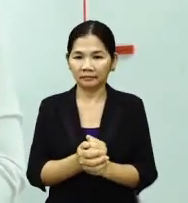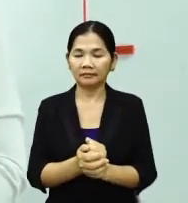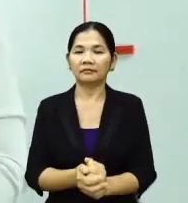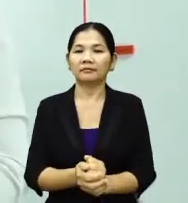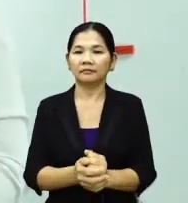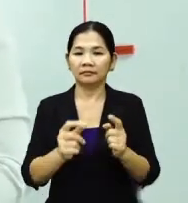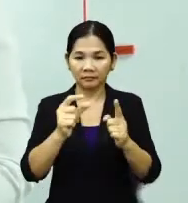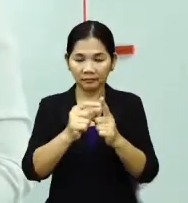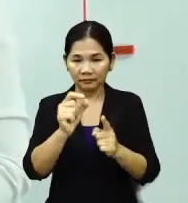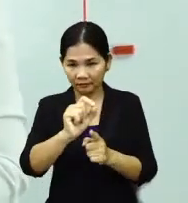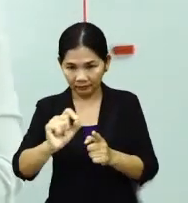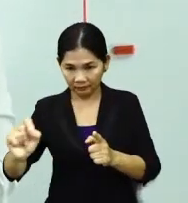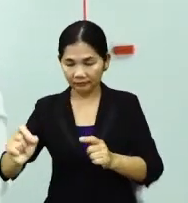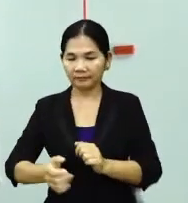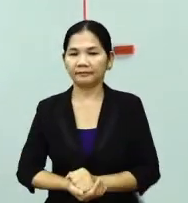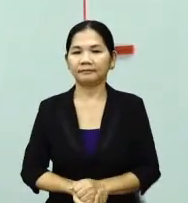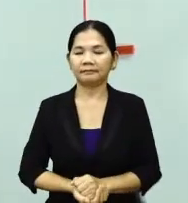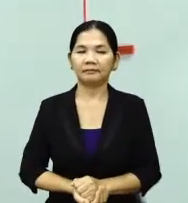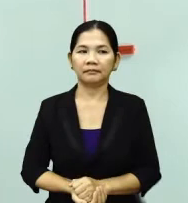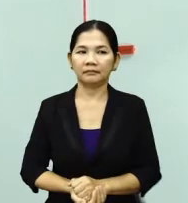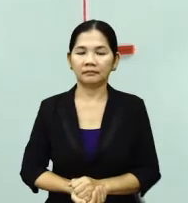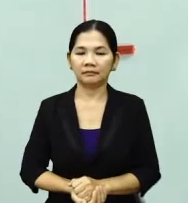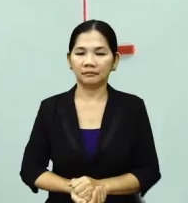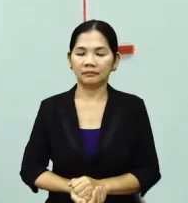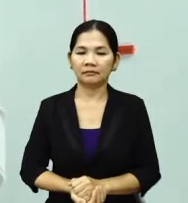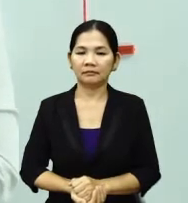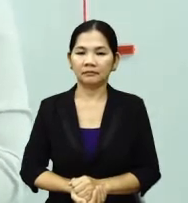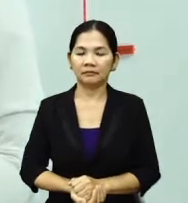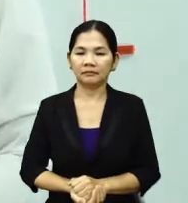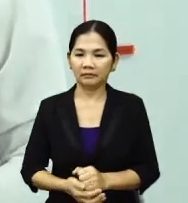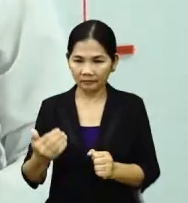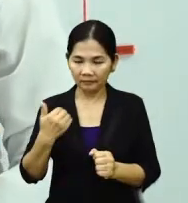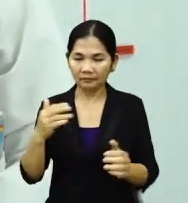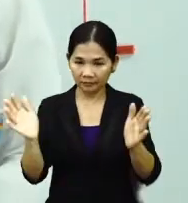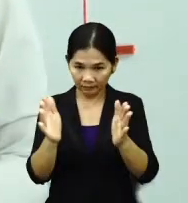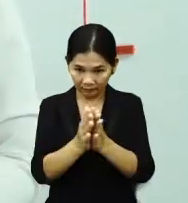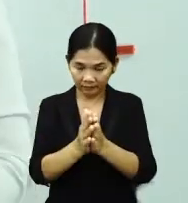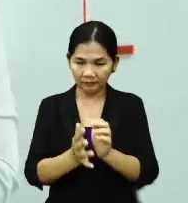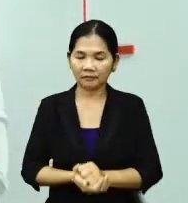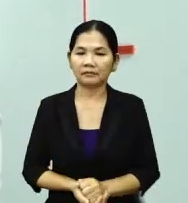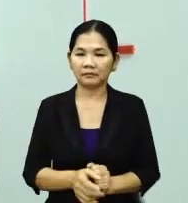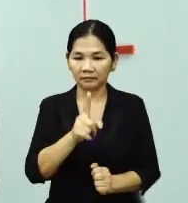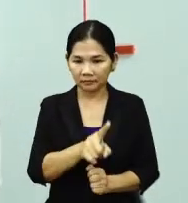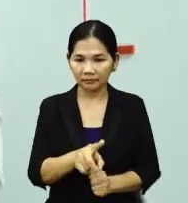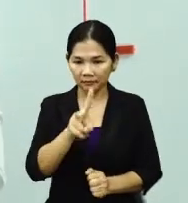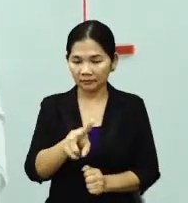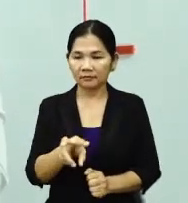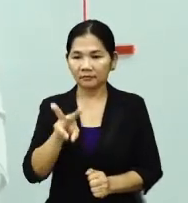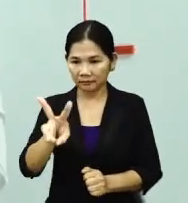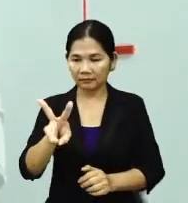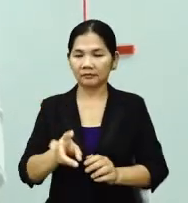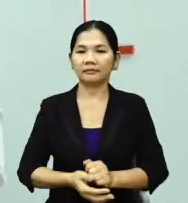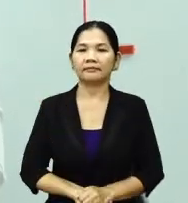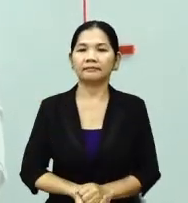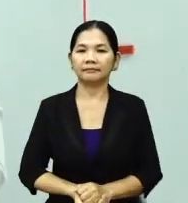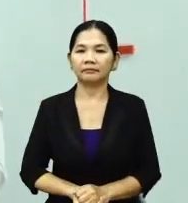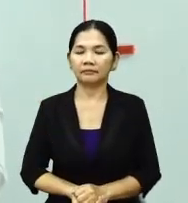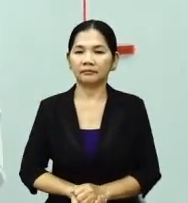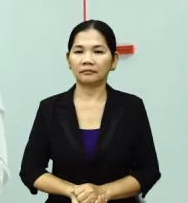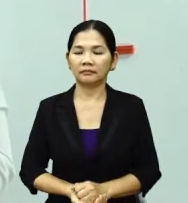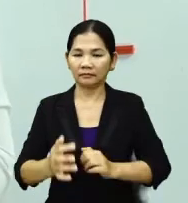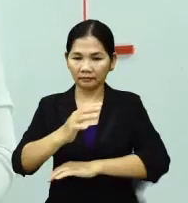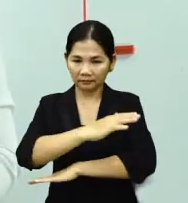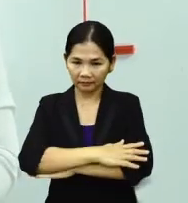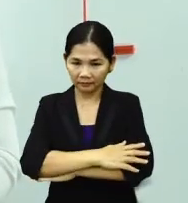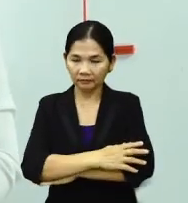xê nè con chà tả lấy chà bật xếp hơi tỏ muối bí bầy đã đây con